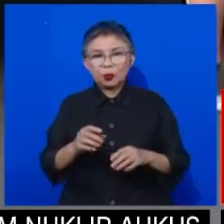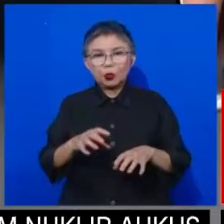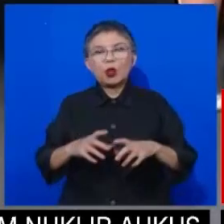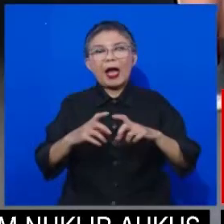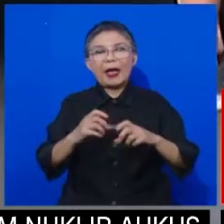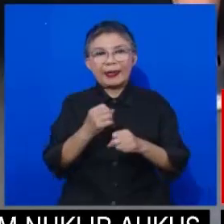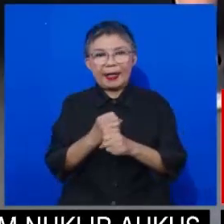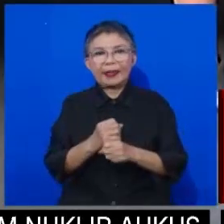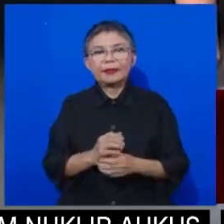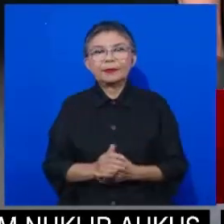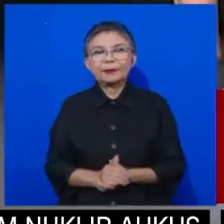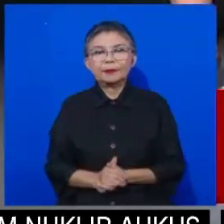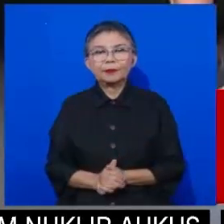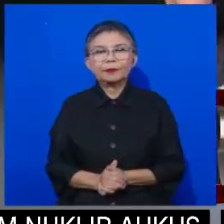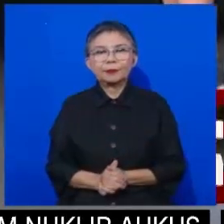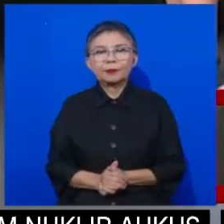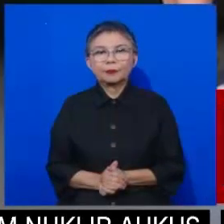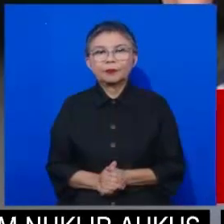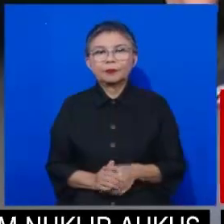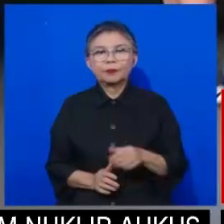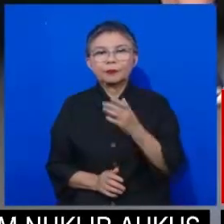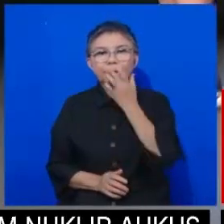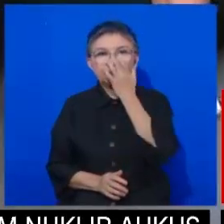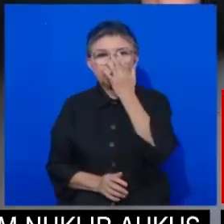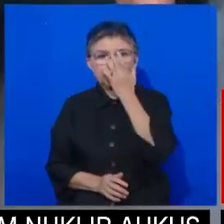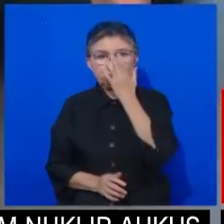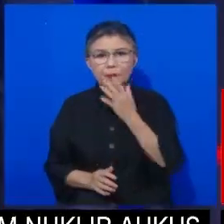hukum. Tim Liputan CNN Indonesia.